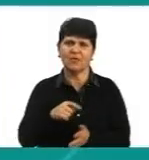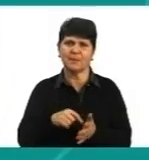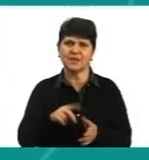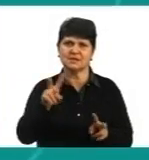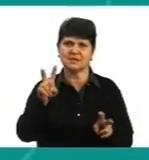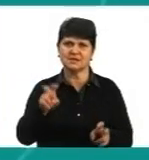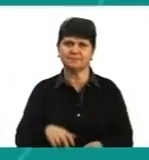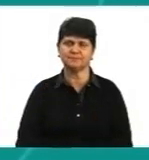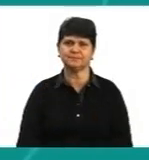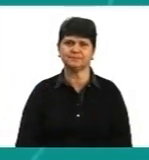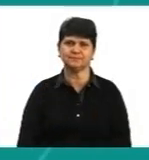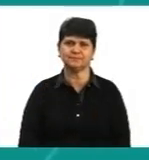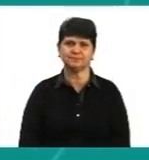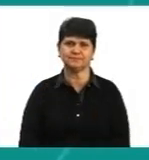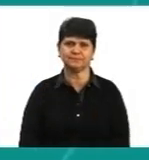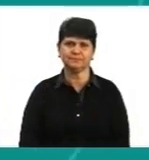інфографіку.